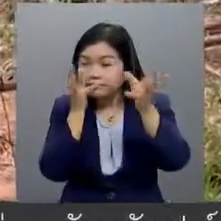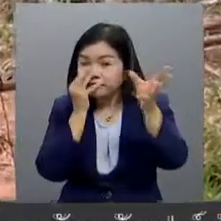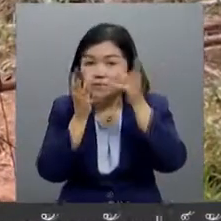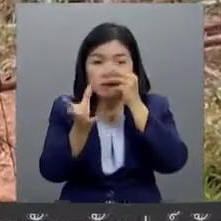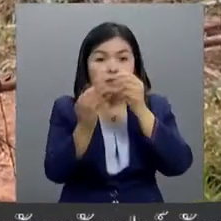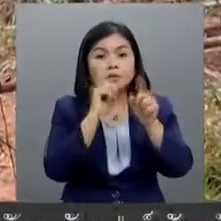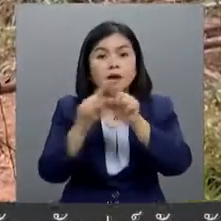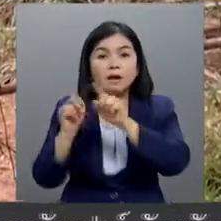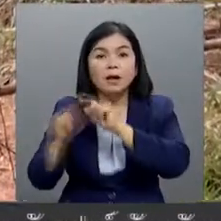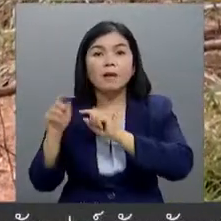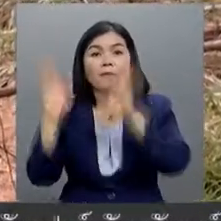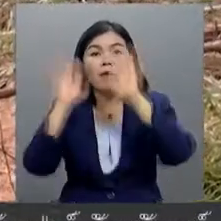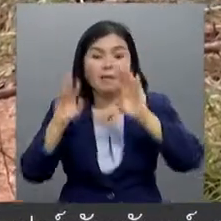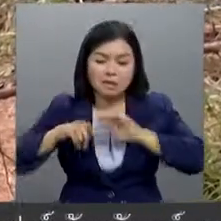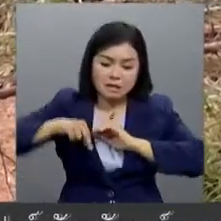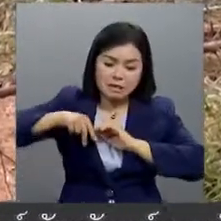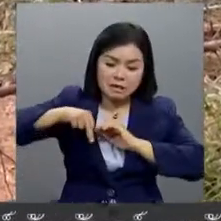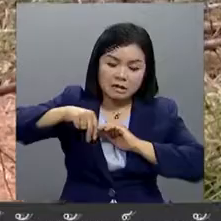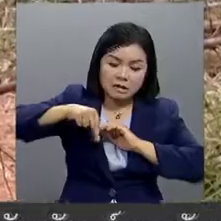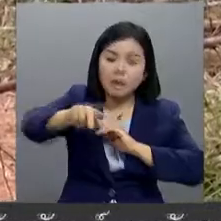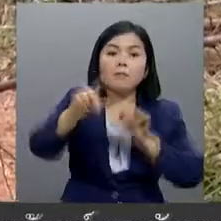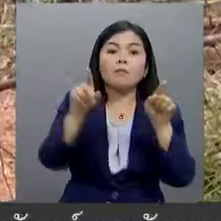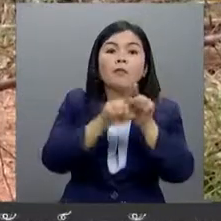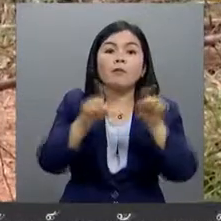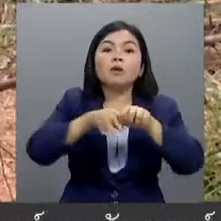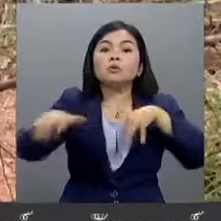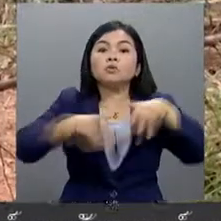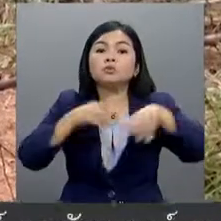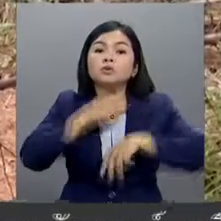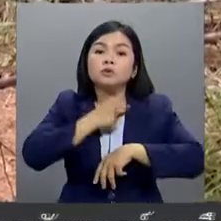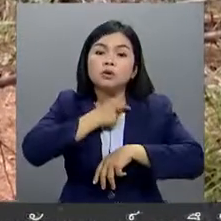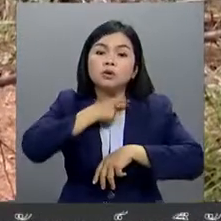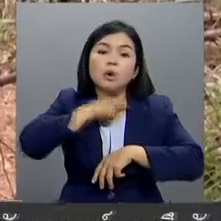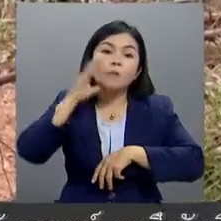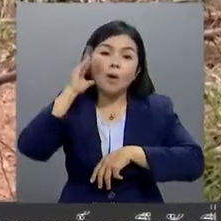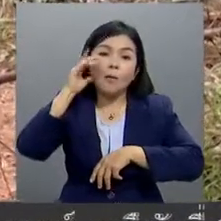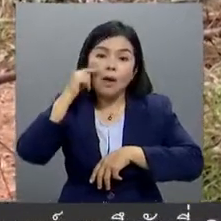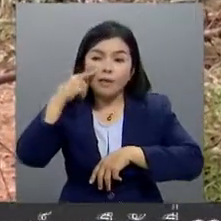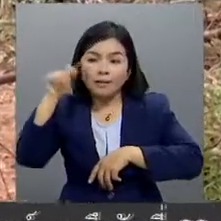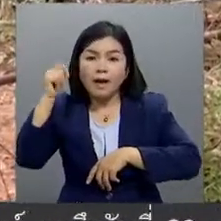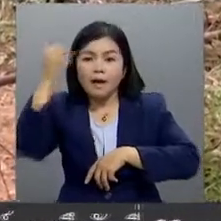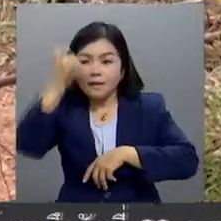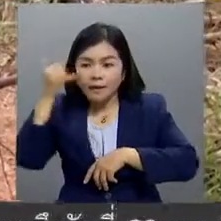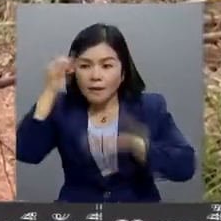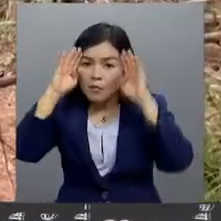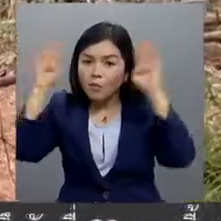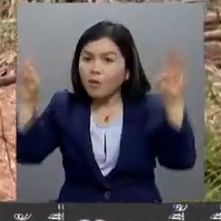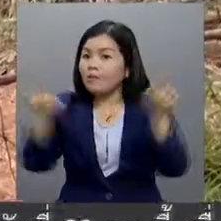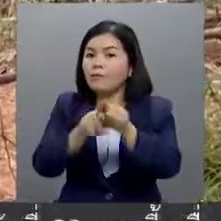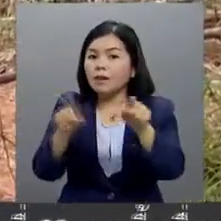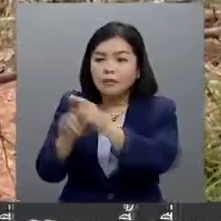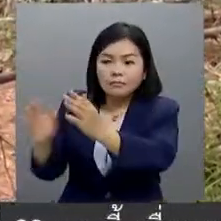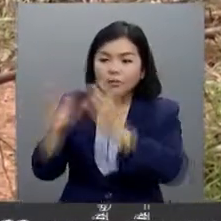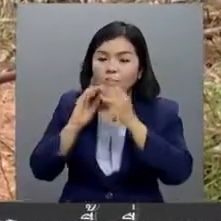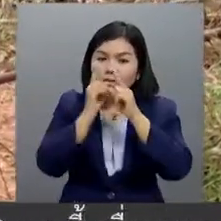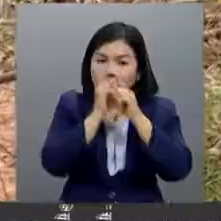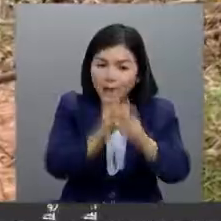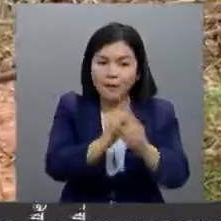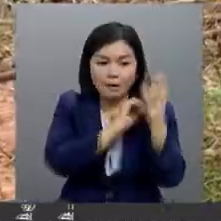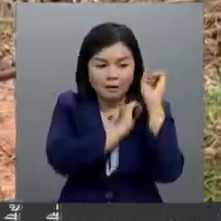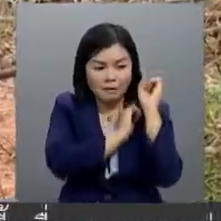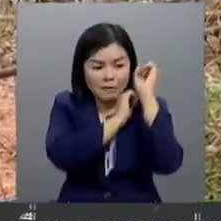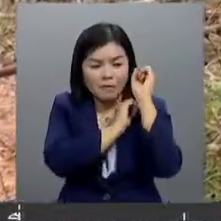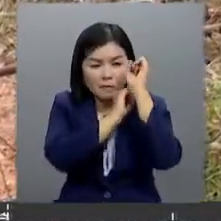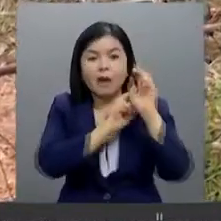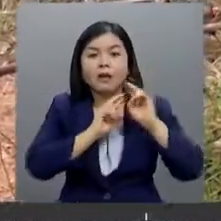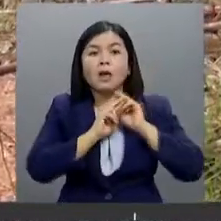างในแบบเดียวกับที่ชาวลีผารุ่นก่อนเคยผ่านมานอกจากนั้นเด็กๆจะต้องแบกแกลลอนเปล่าสำหรับ